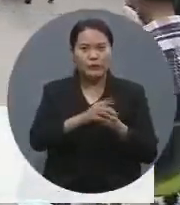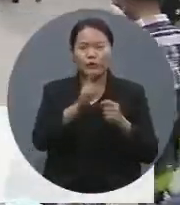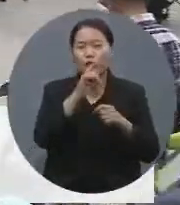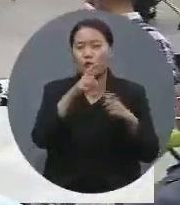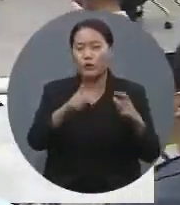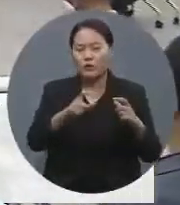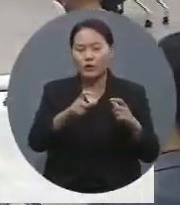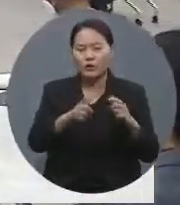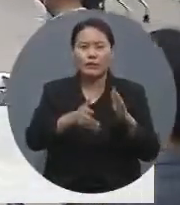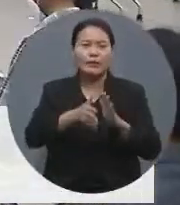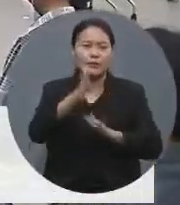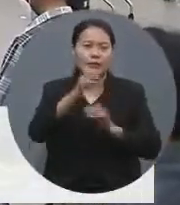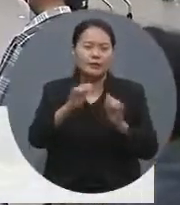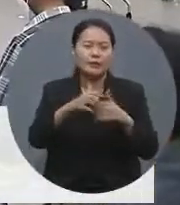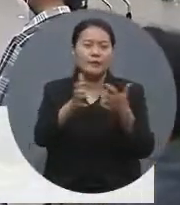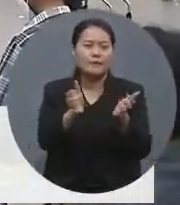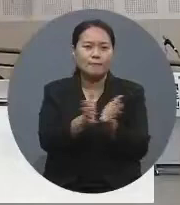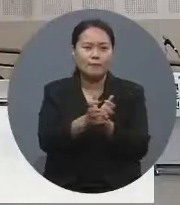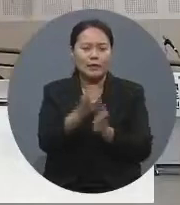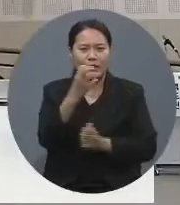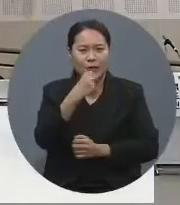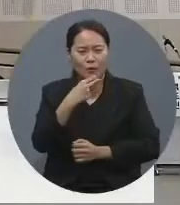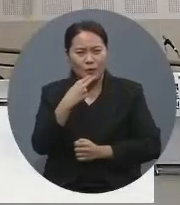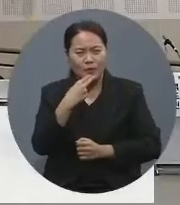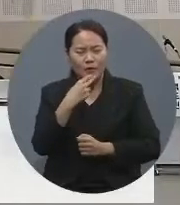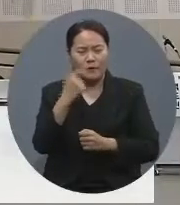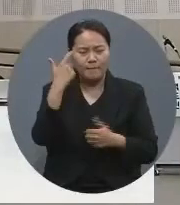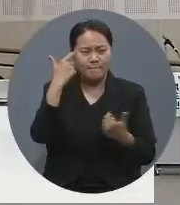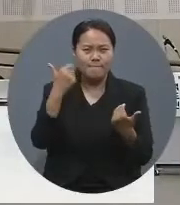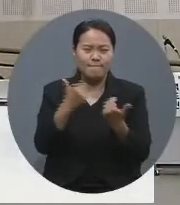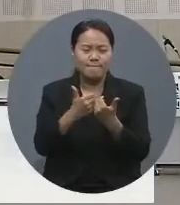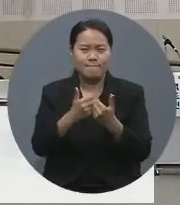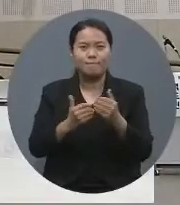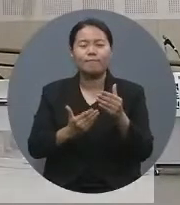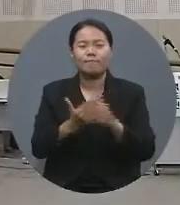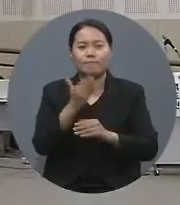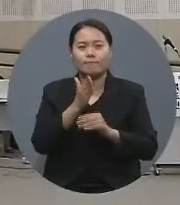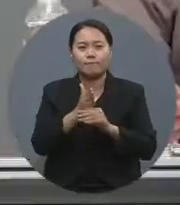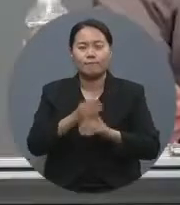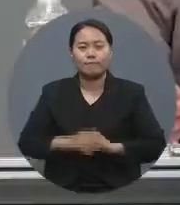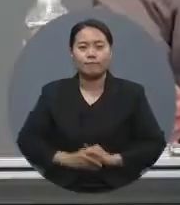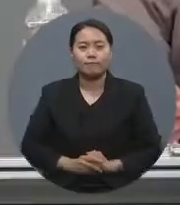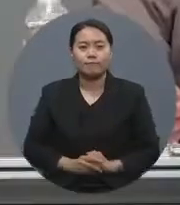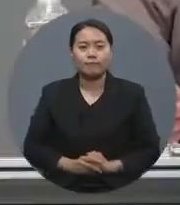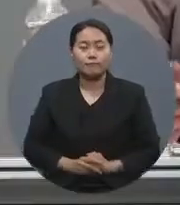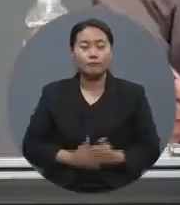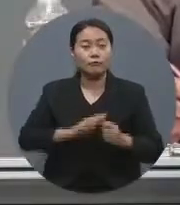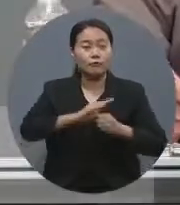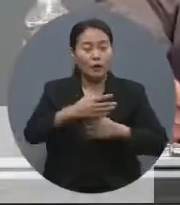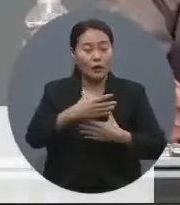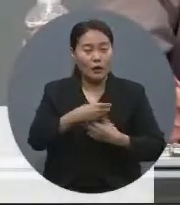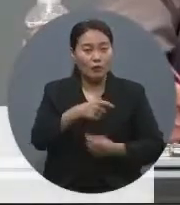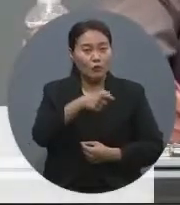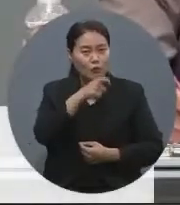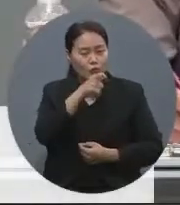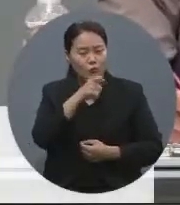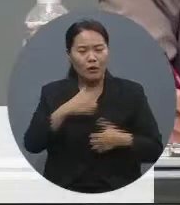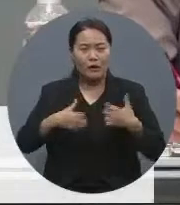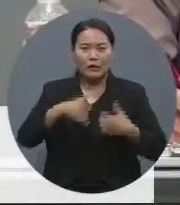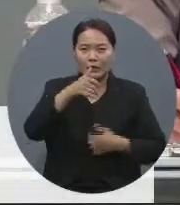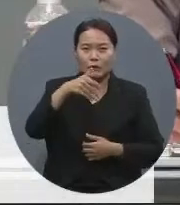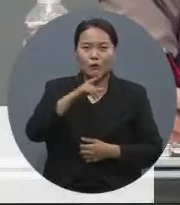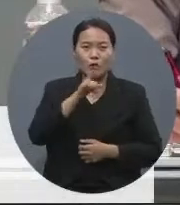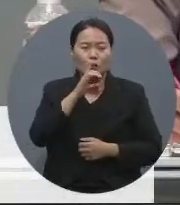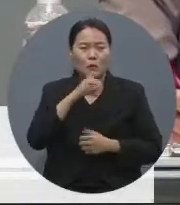지역 시민사회단체는 아무런 실익이 없다며 반발 여론이 들끓고 있는 상황입니다. 대구는 안전한 물을 먹고 좋아라 하는데